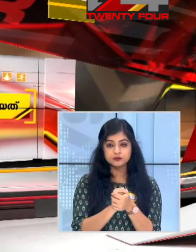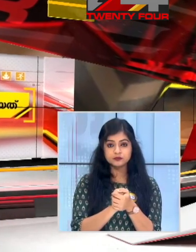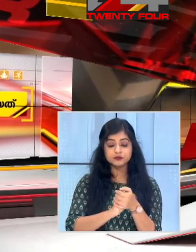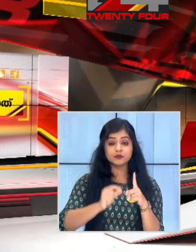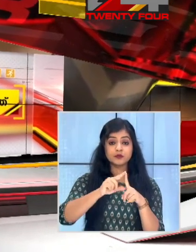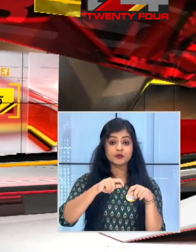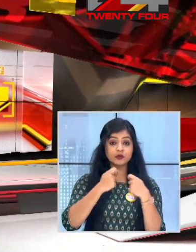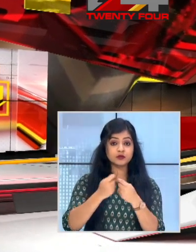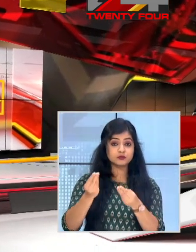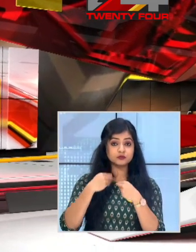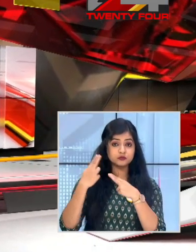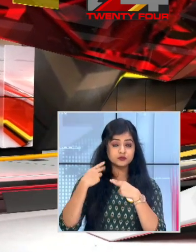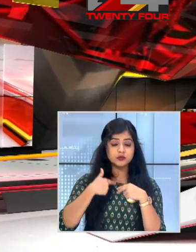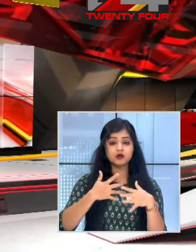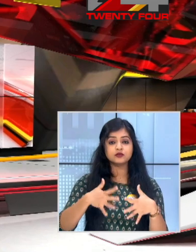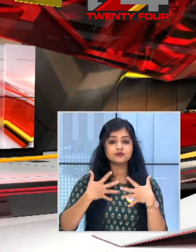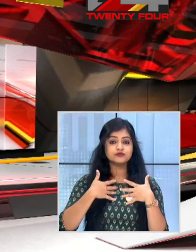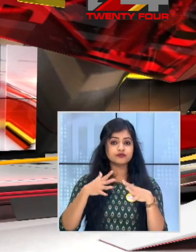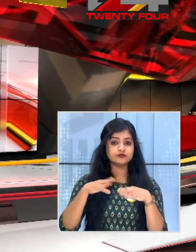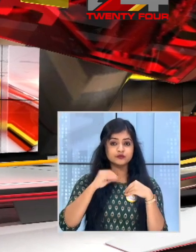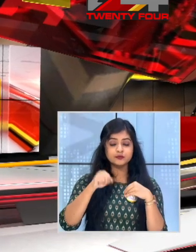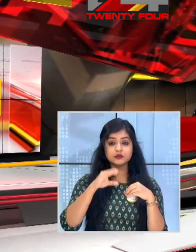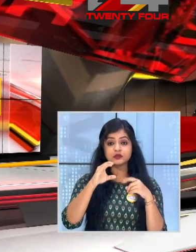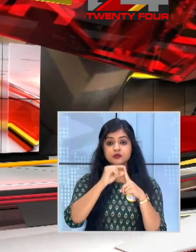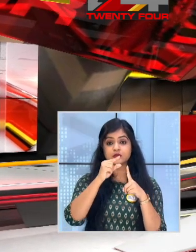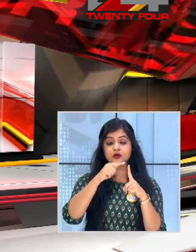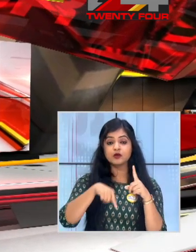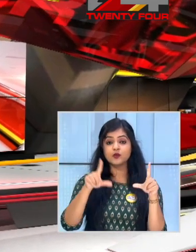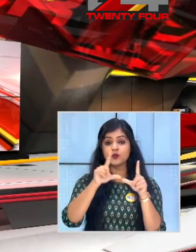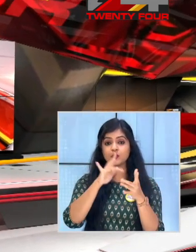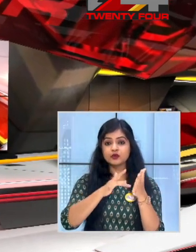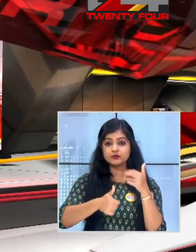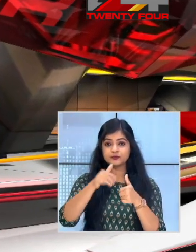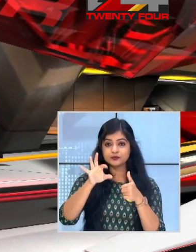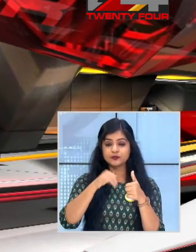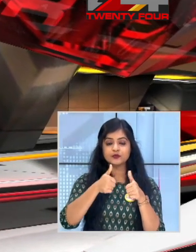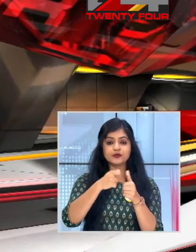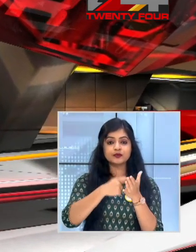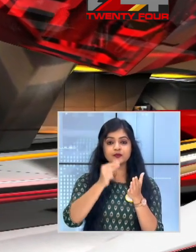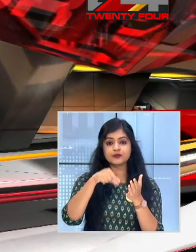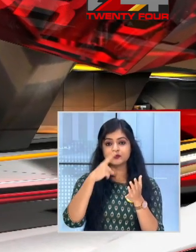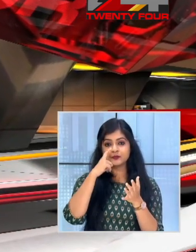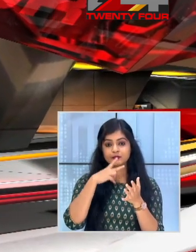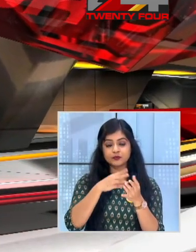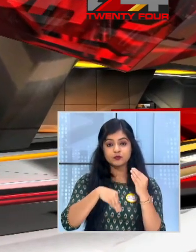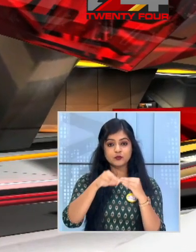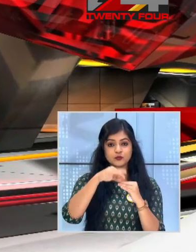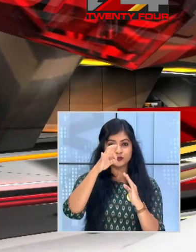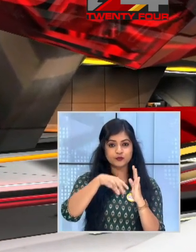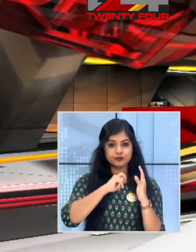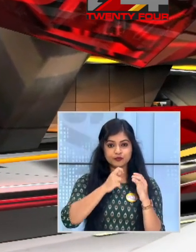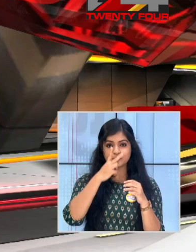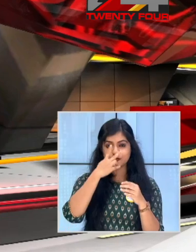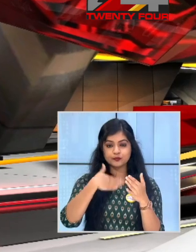പാർട്ടി ഏൽപ്പിച്ച ഉത്തരവാദിത്തം സന്തോഷത്തോടെ ഏറ്റെടുക്കുന്നുവെന്നാണ് CPI വയനാട് സ്ഥാനാർത്ഥിയായ ആനി രാജയുടെ പ്രതികരണം. ഞങ്ങളുടെ പ്രതിനിധി ബൽറാം